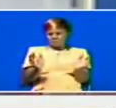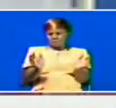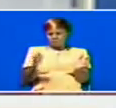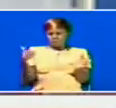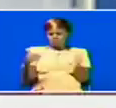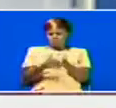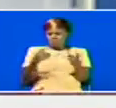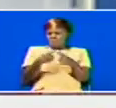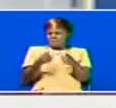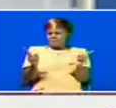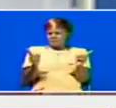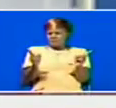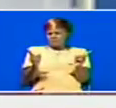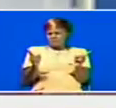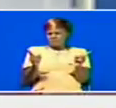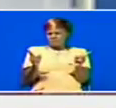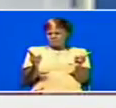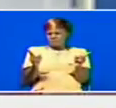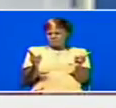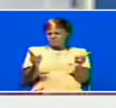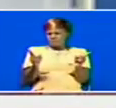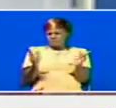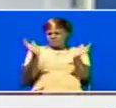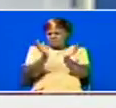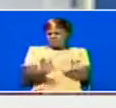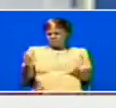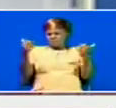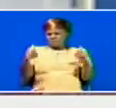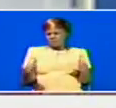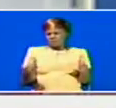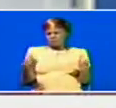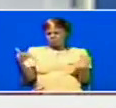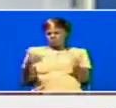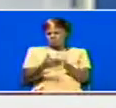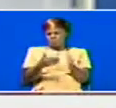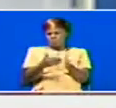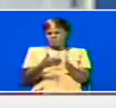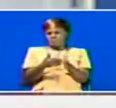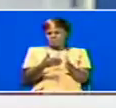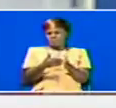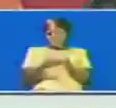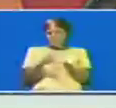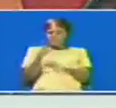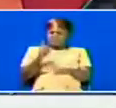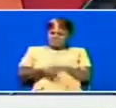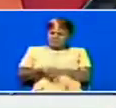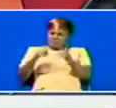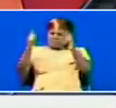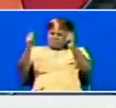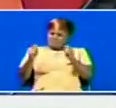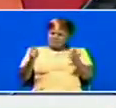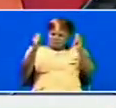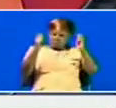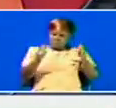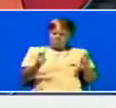kulisitisha, lakini inaonekana kwamba hatua mwafaka hazijachukuliwa kulisitisha. Safi, kunapokuwa na maandamano kama haya